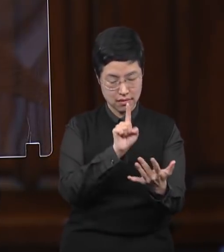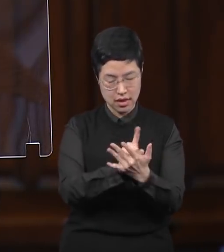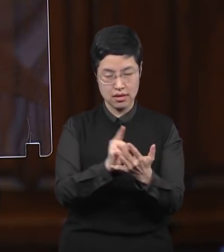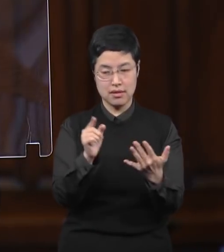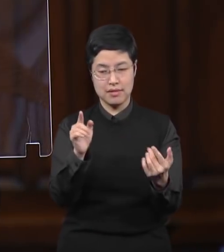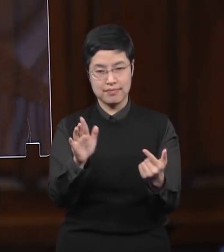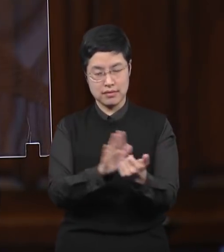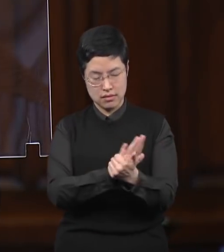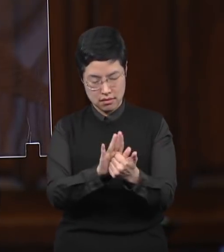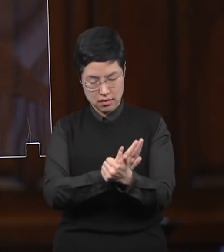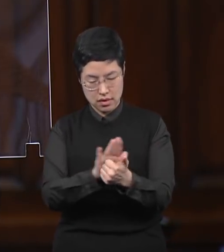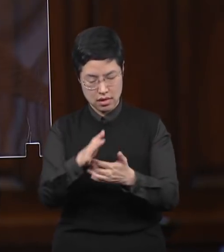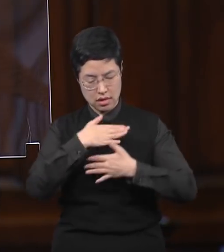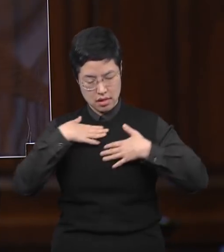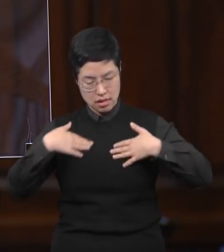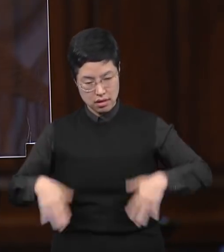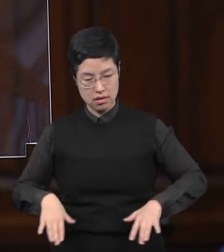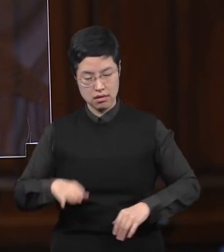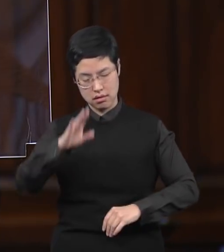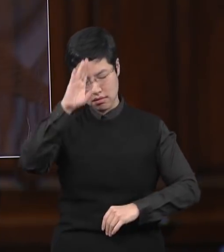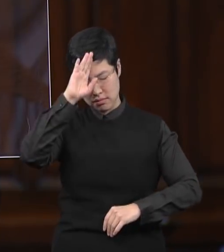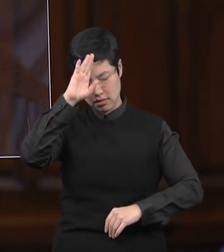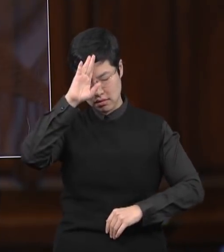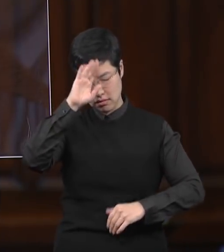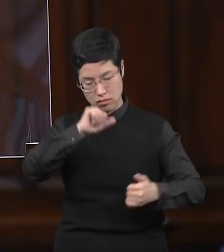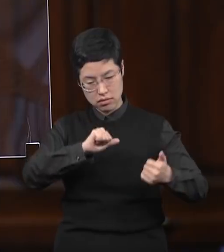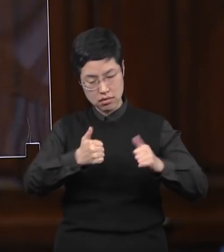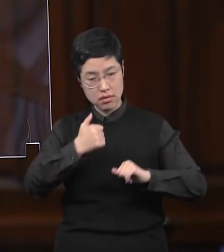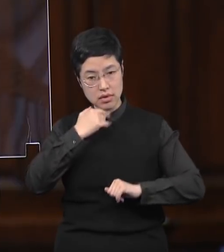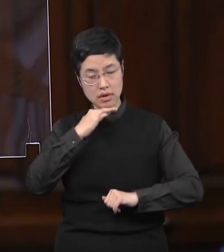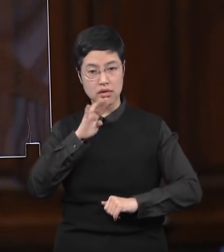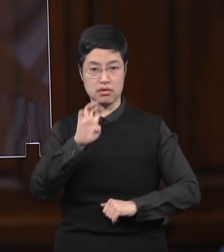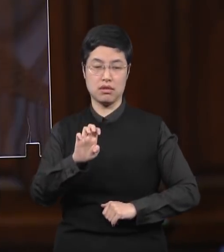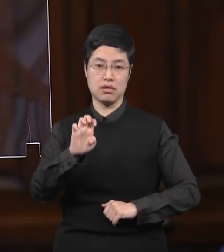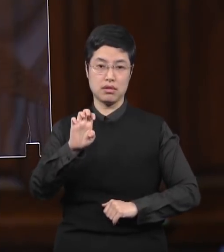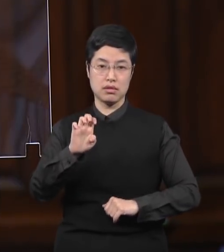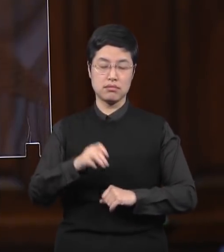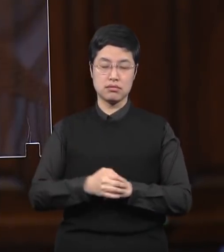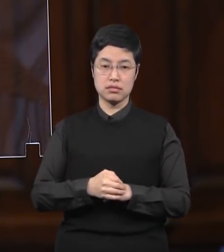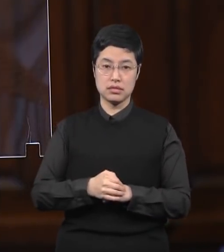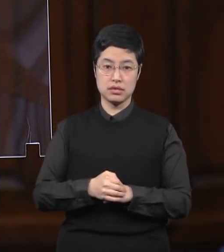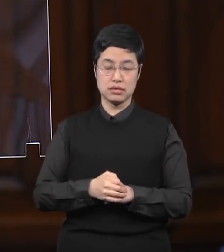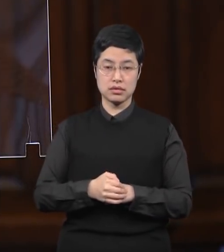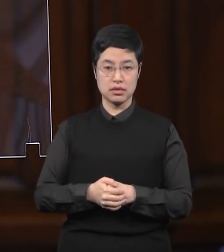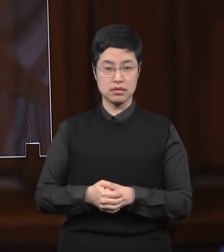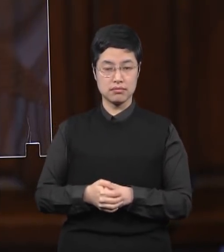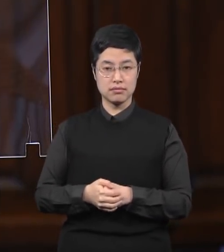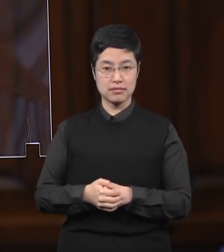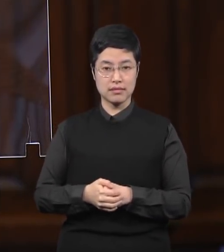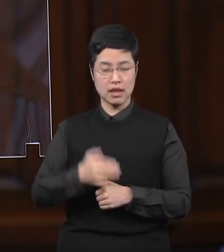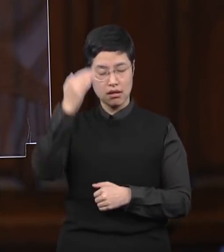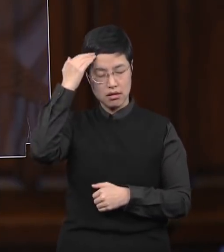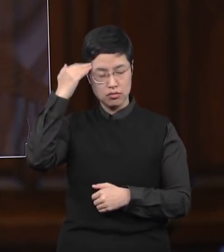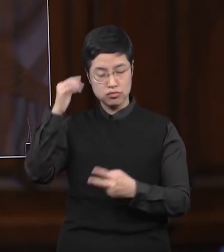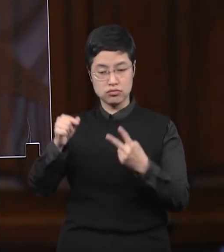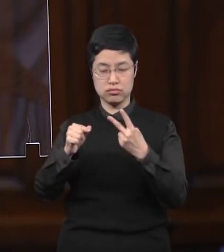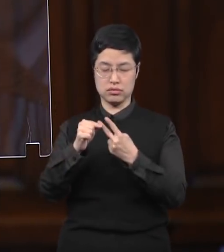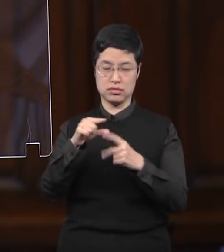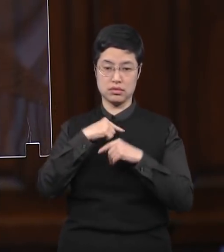나이에 병사하신 땀의 증거자이셨던 우리나라 두 번째